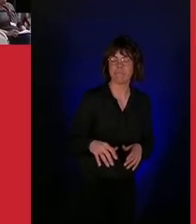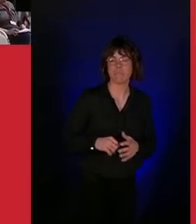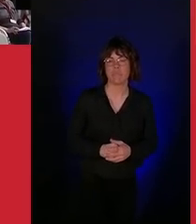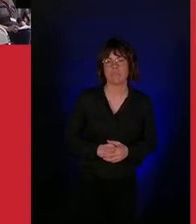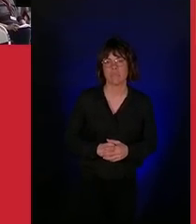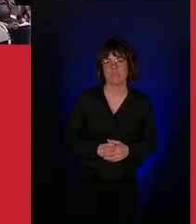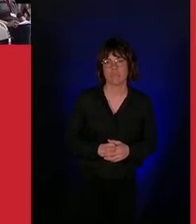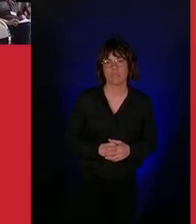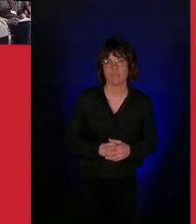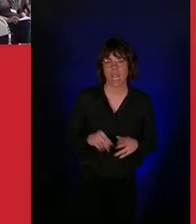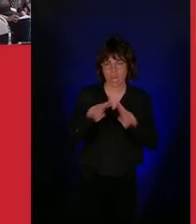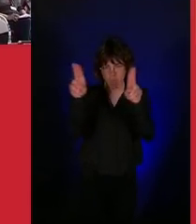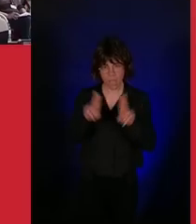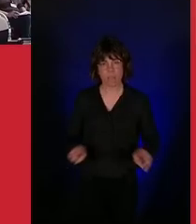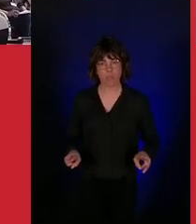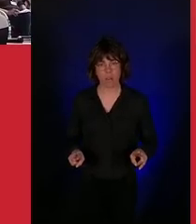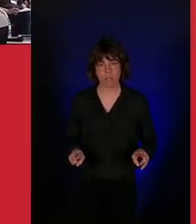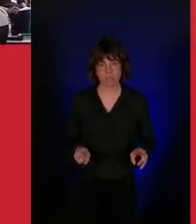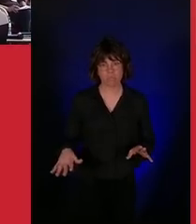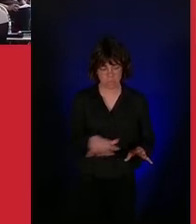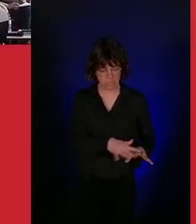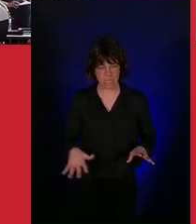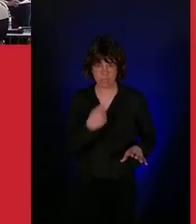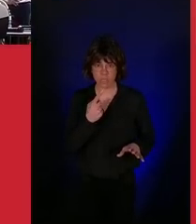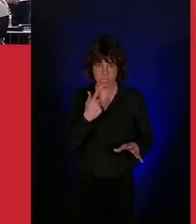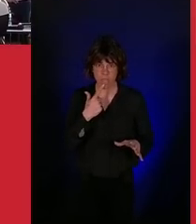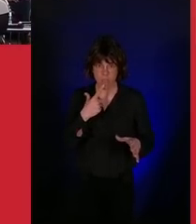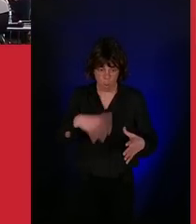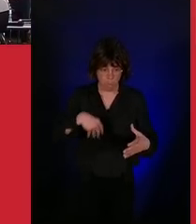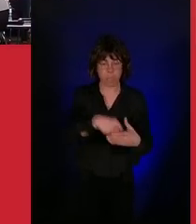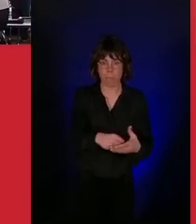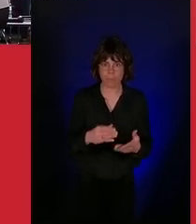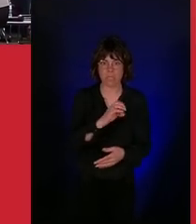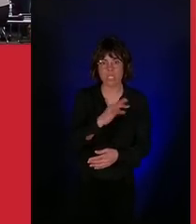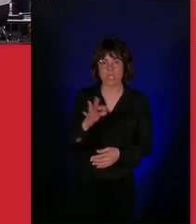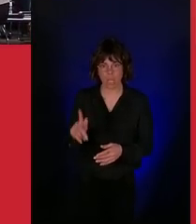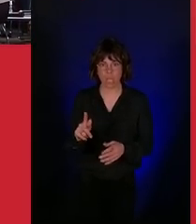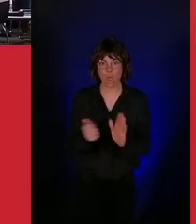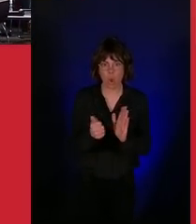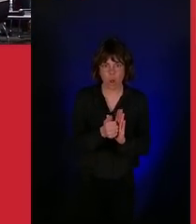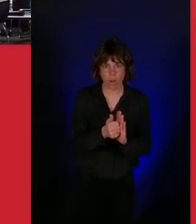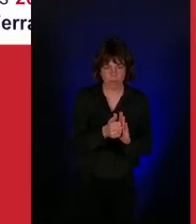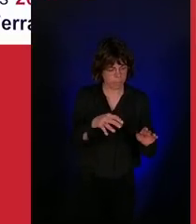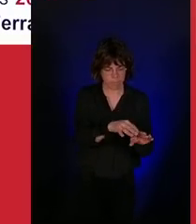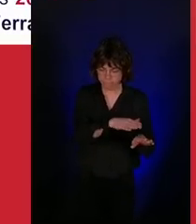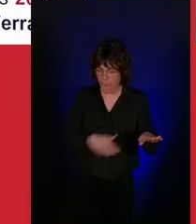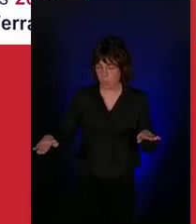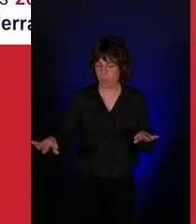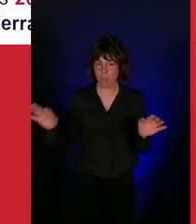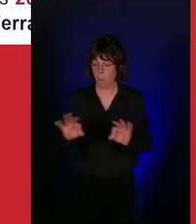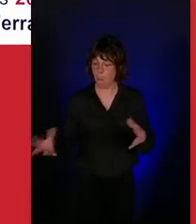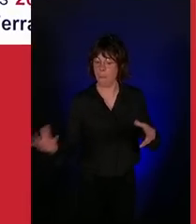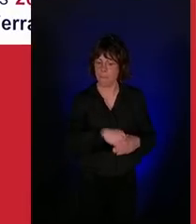Traiter de cette façon l'international, c'est mieux l'intégrer à l'activité de la CGT et non en faire un à côté. Quelques